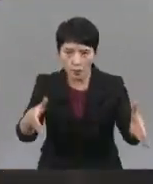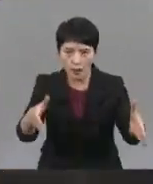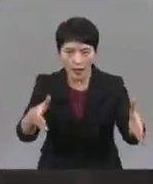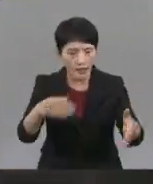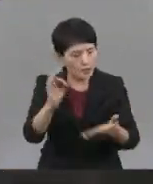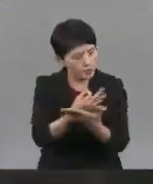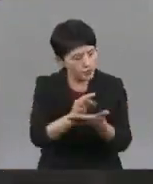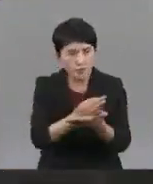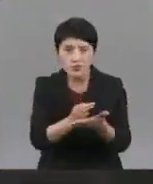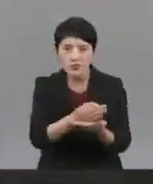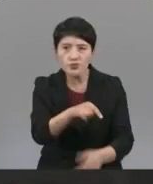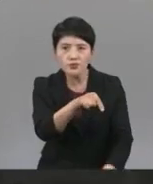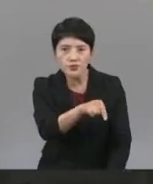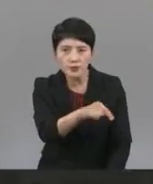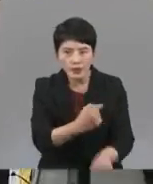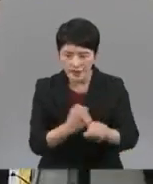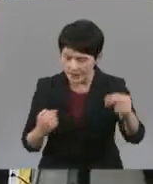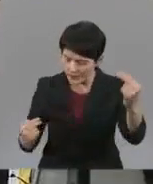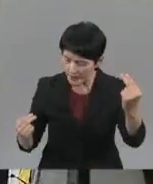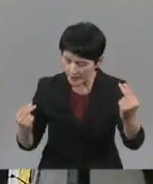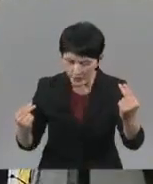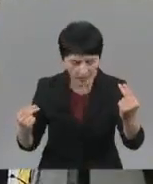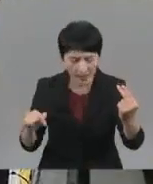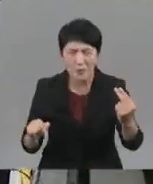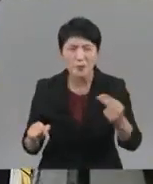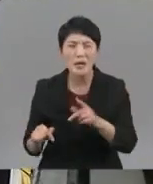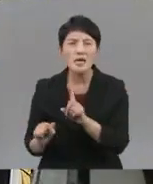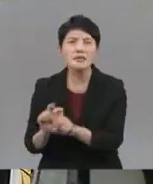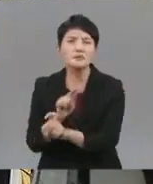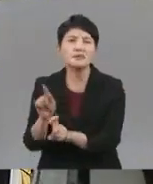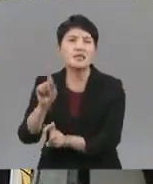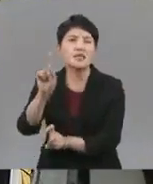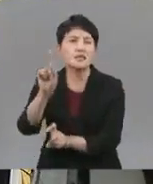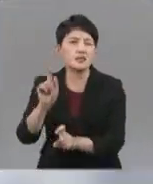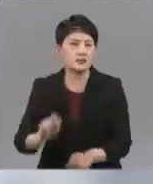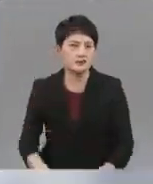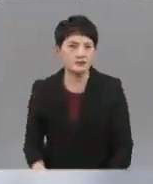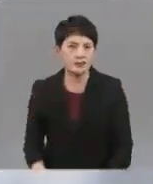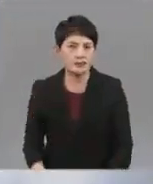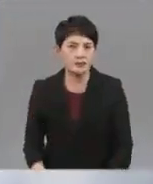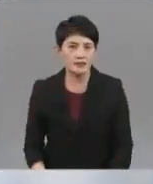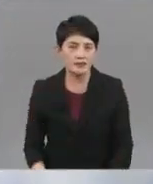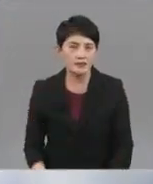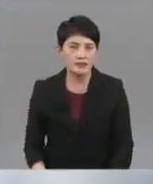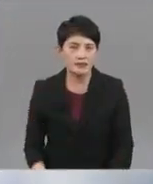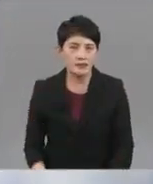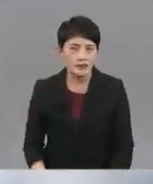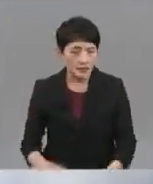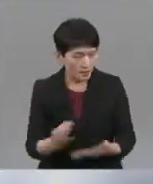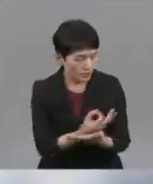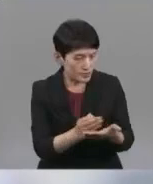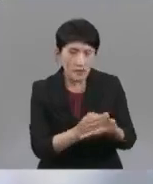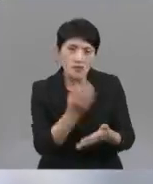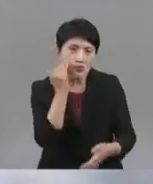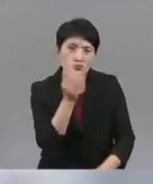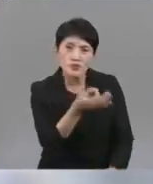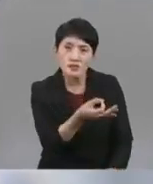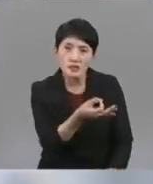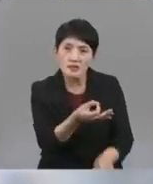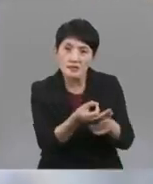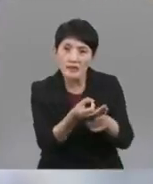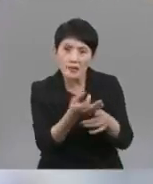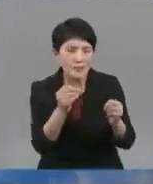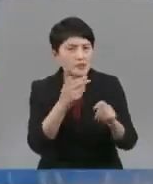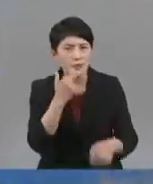зарубежные поставки полупроводникову Поли за тот же период на 28%, нефтехимической продукции